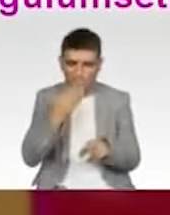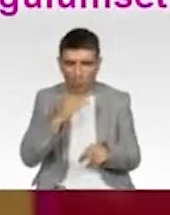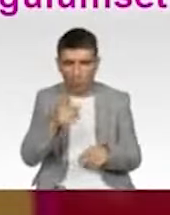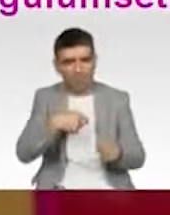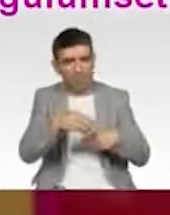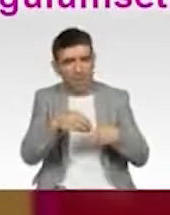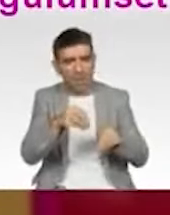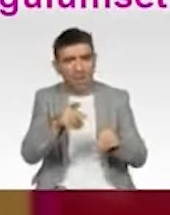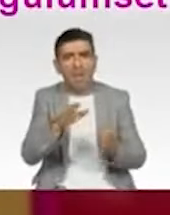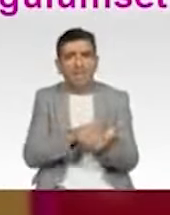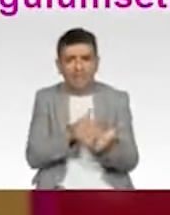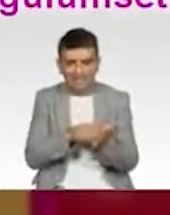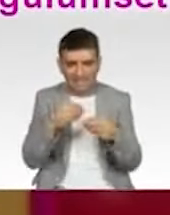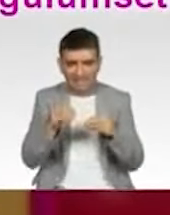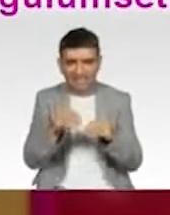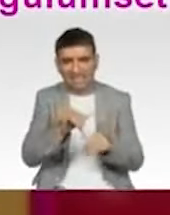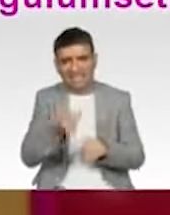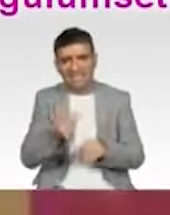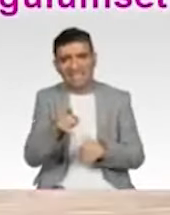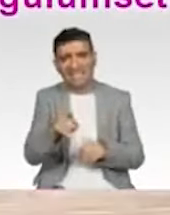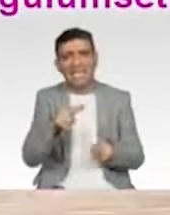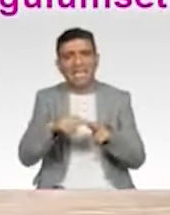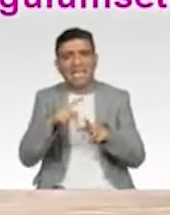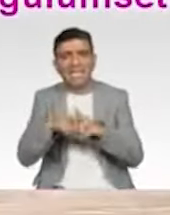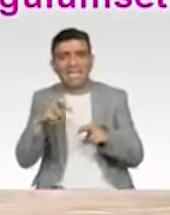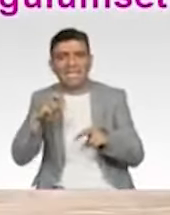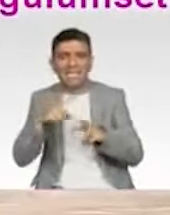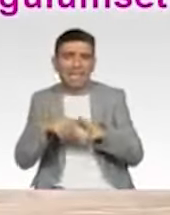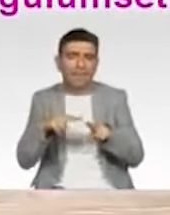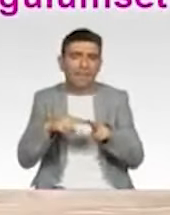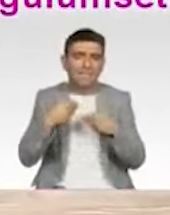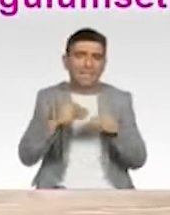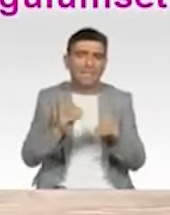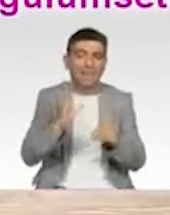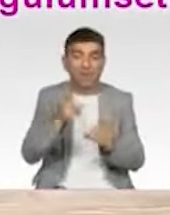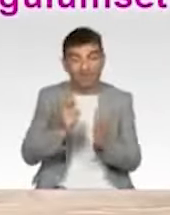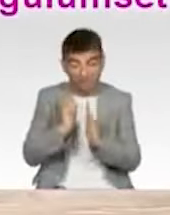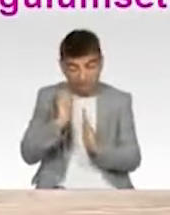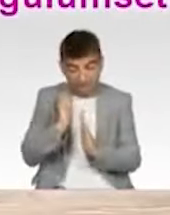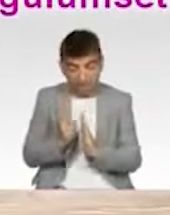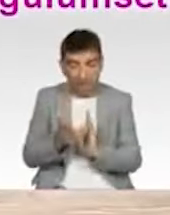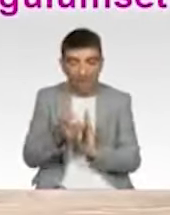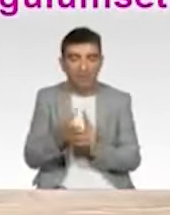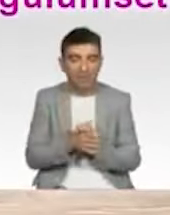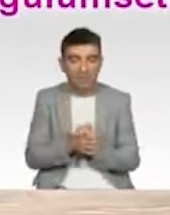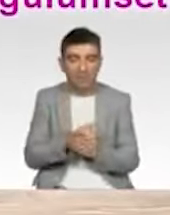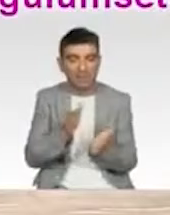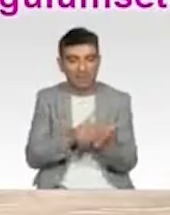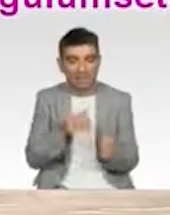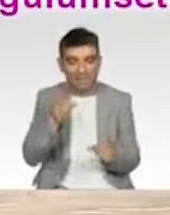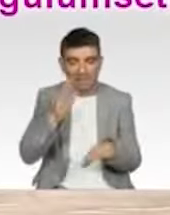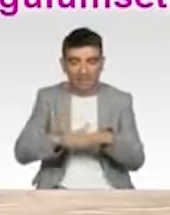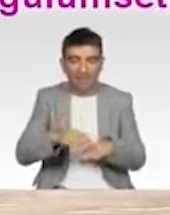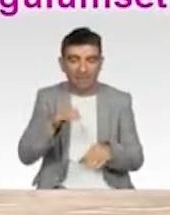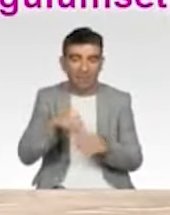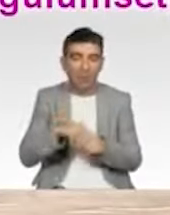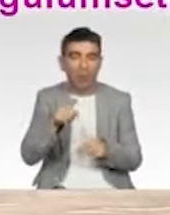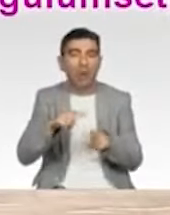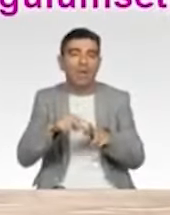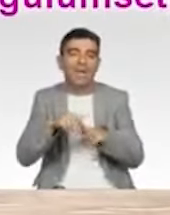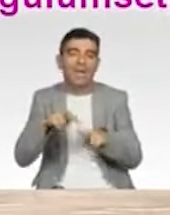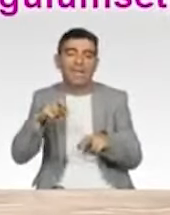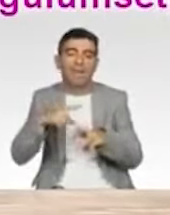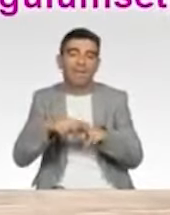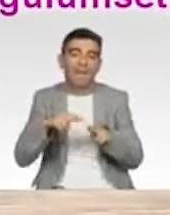markete pirinç satılır, bir de yanında pirincin kepeği satılır. Ve pirinçten daha pahalıdır. Pilav yapmak için o kepeğin çıkarılması